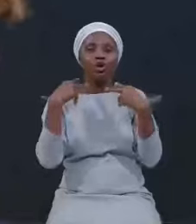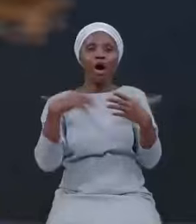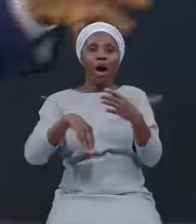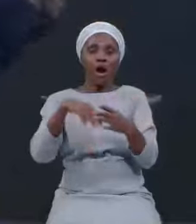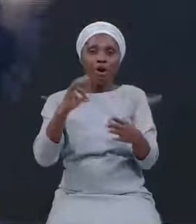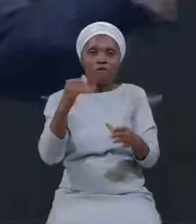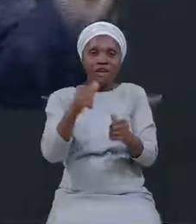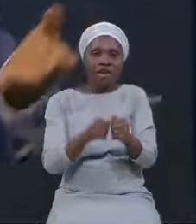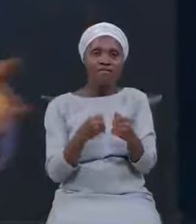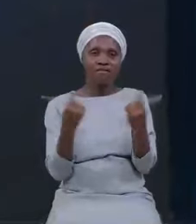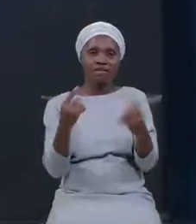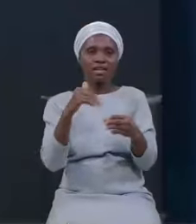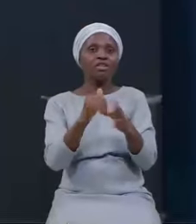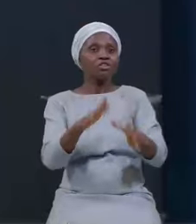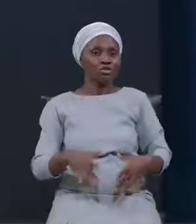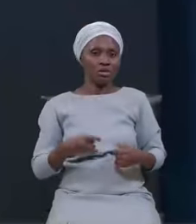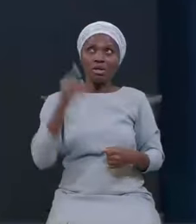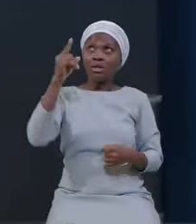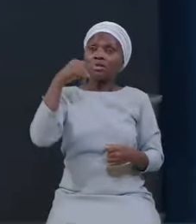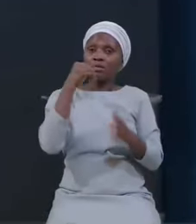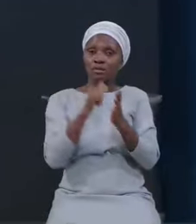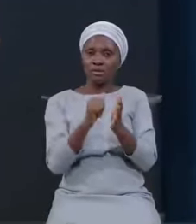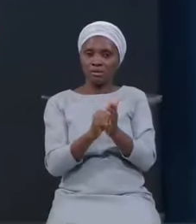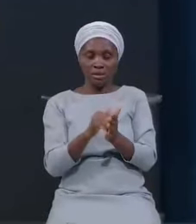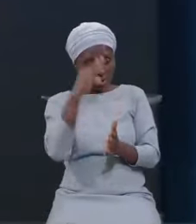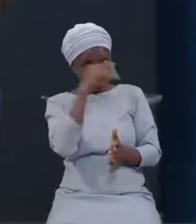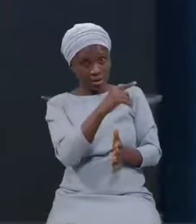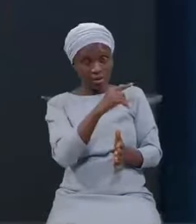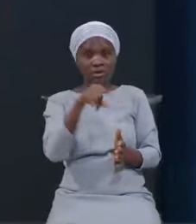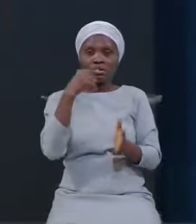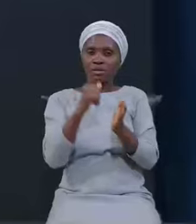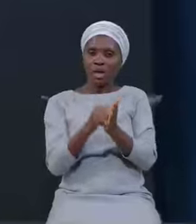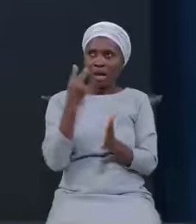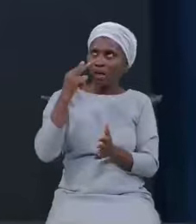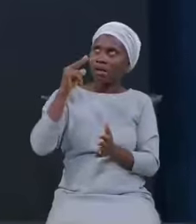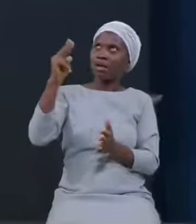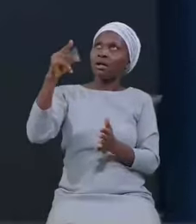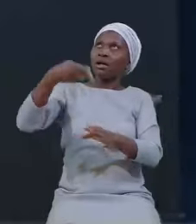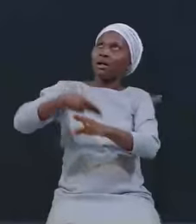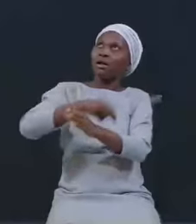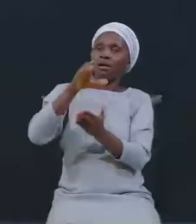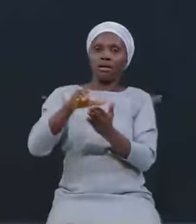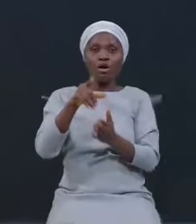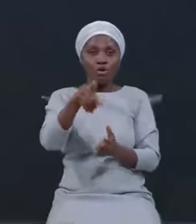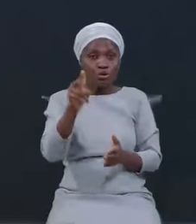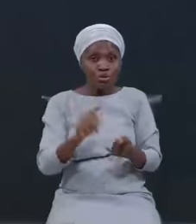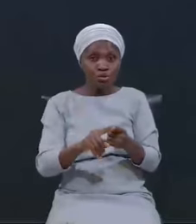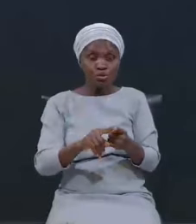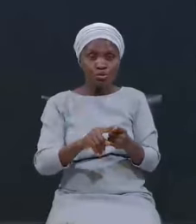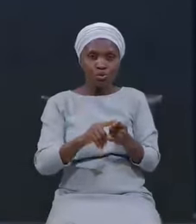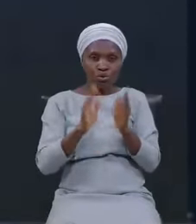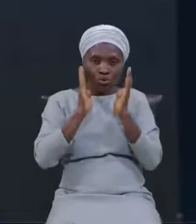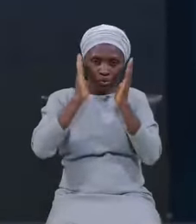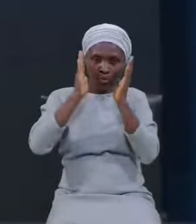dit, voici l'agneau. Il devait donc détourner le regard de toutes choses. Et